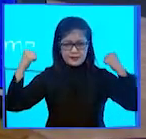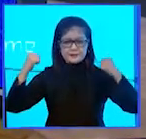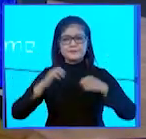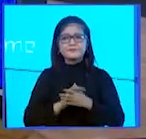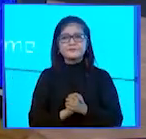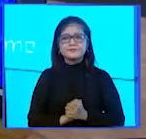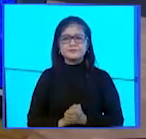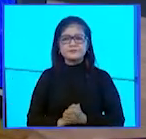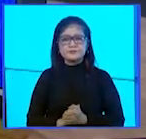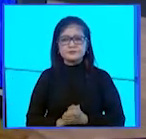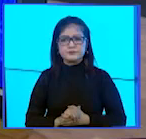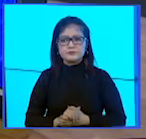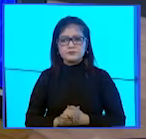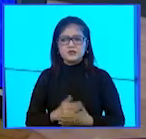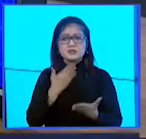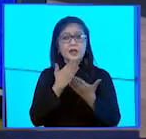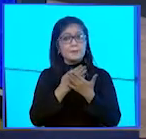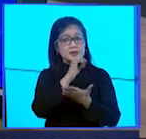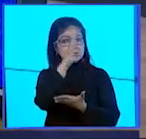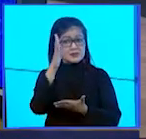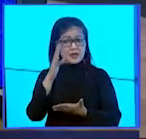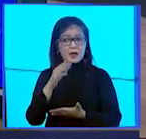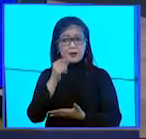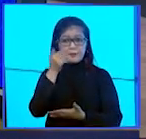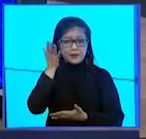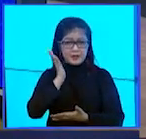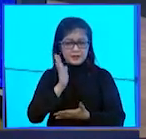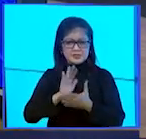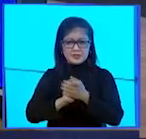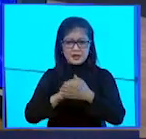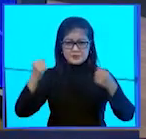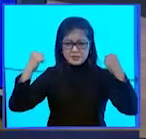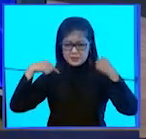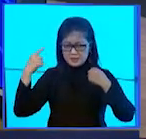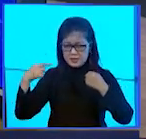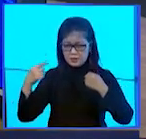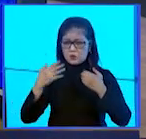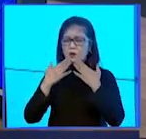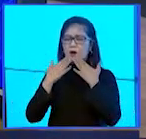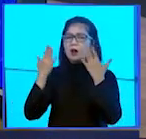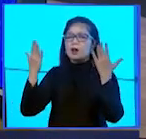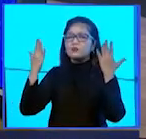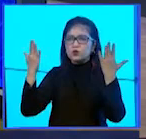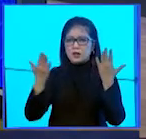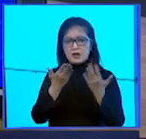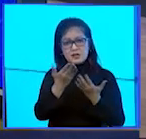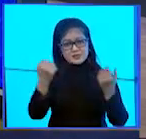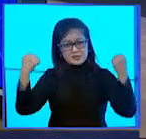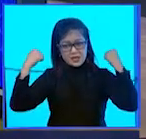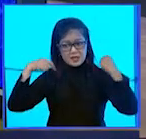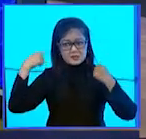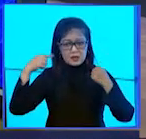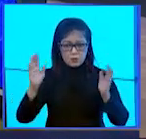Ya sudah selamat siang ladies Salam sehat apa kabar Alhamdulillah baik bang Putra udah Bang Putra juga dalam keadaan sehat dan tentunya bersemangat membangun